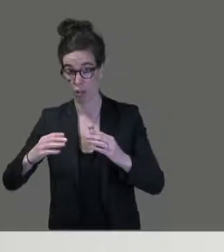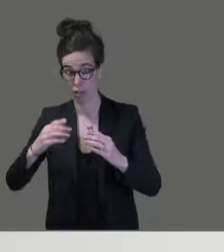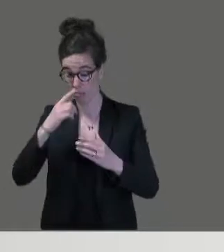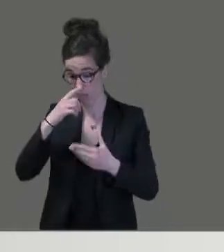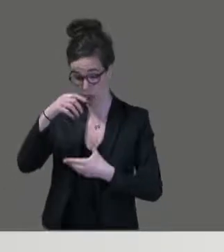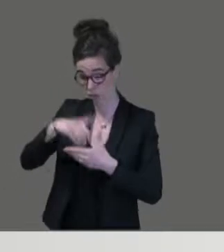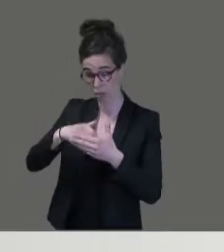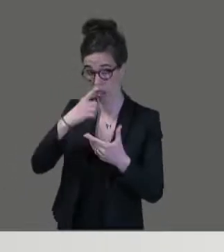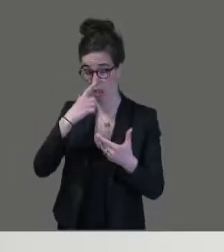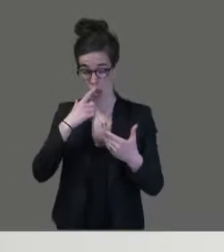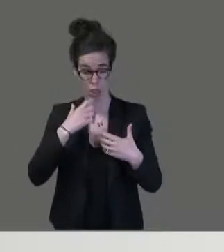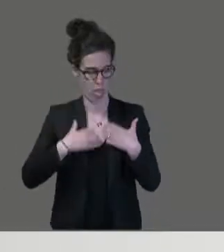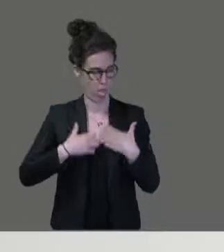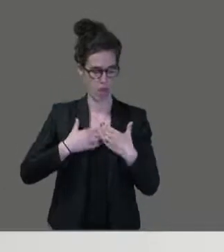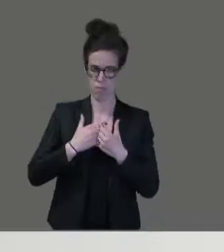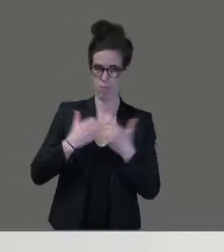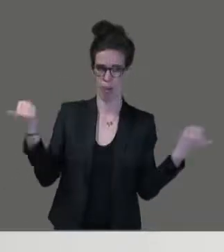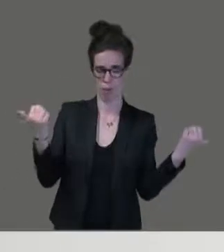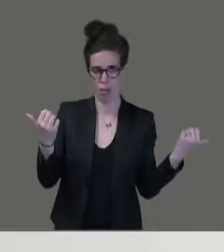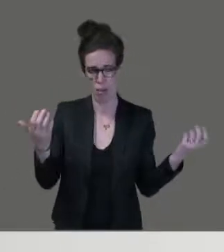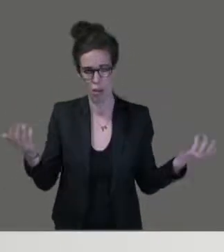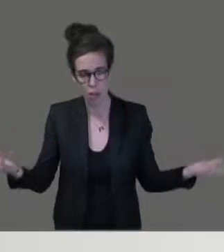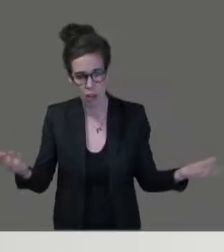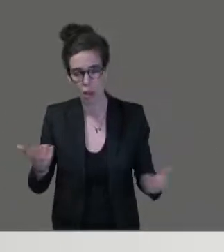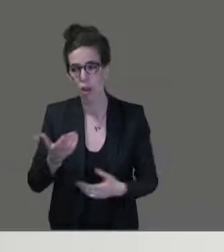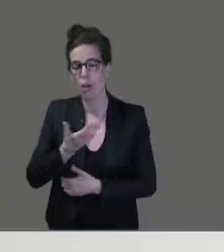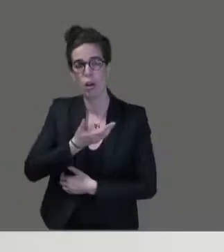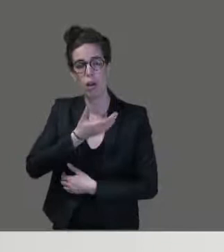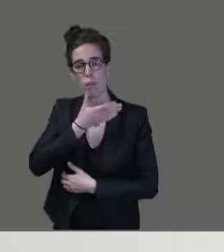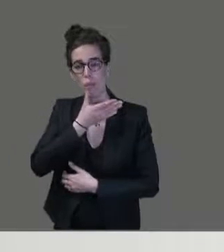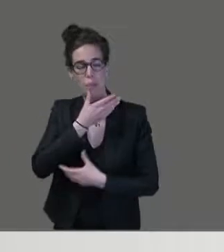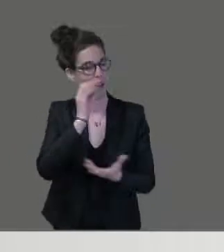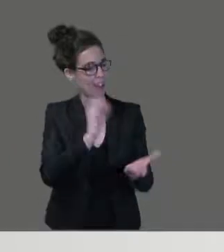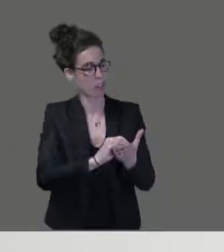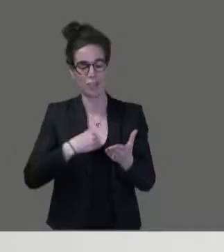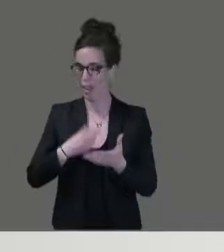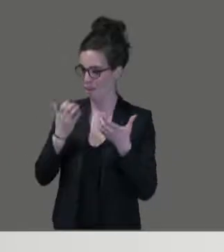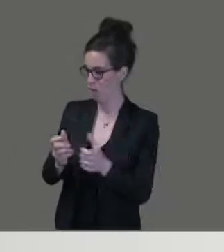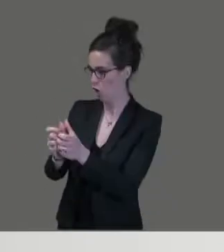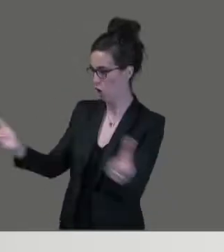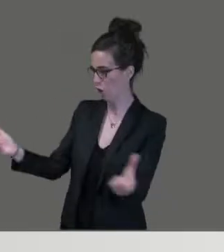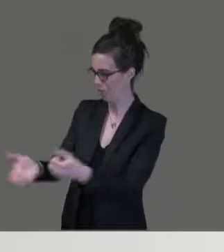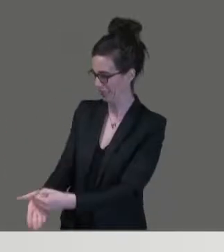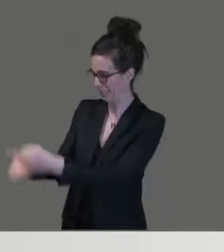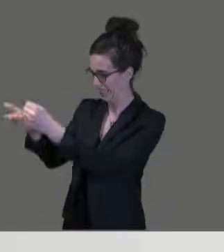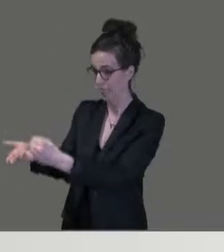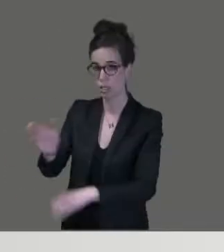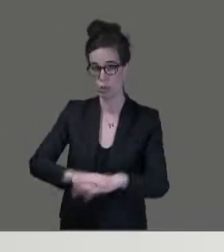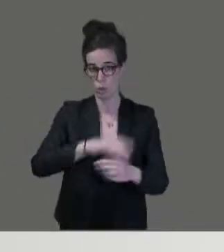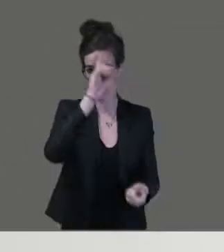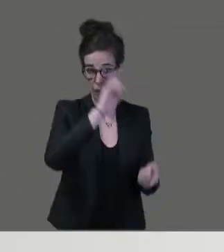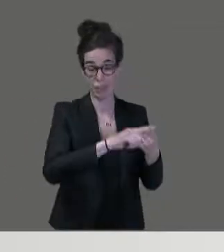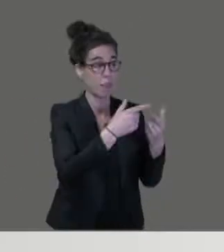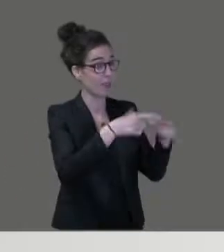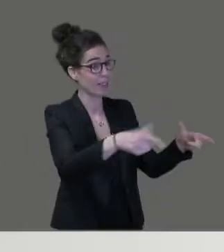incarnez. En effet, on ne peut pas vouloir prétendre aider les entreprises et en même temps voter tous les traités de